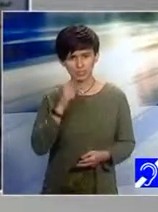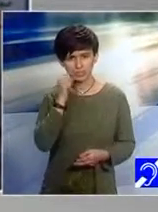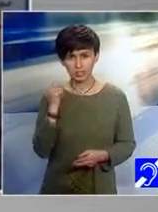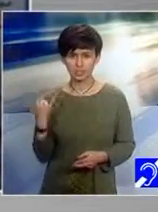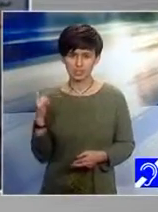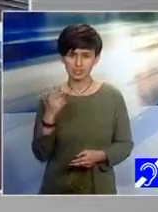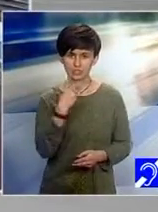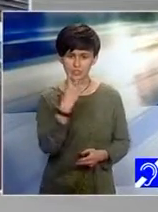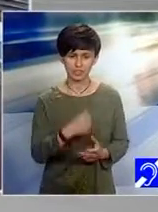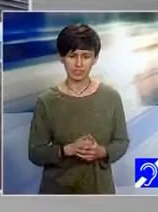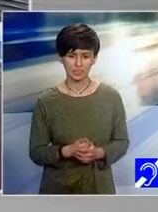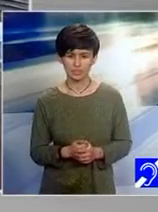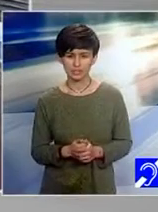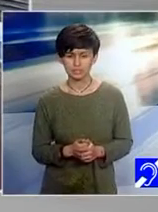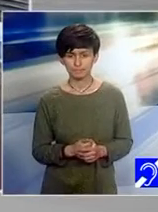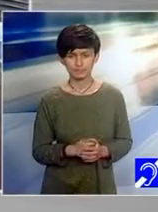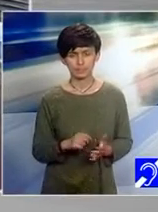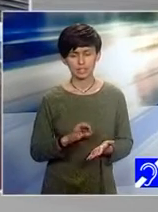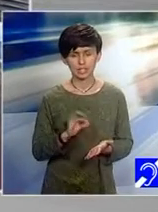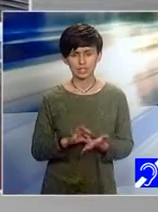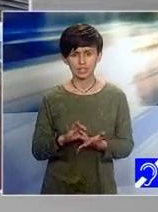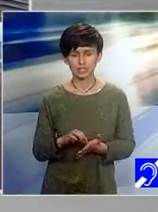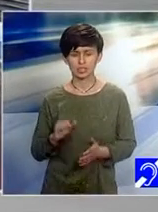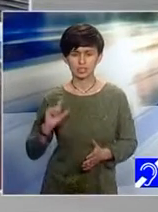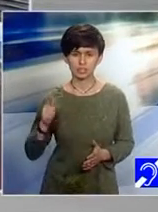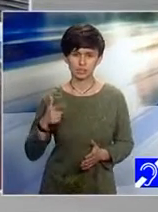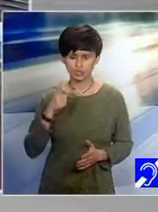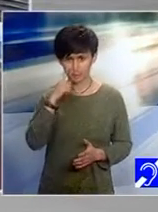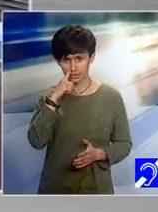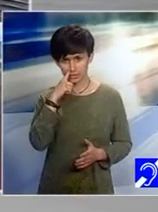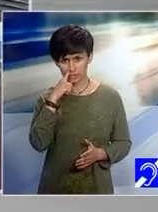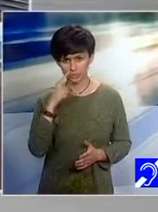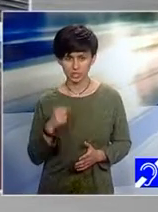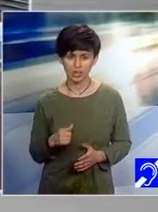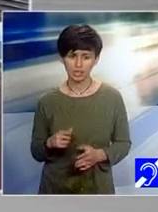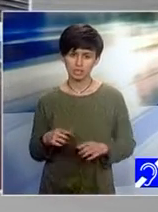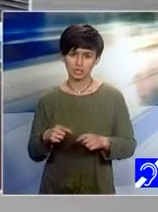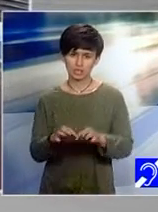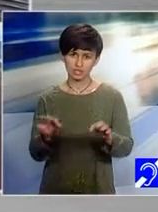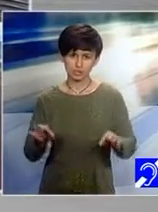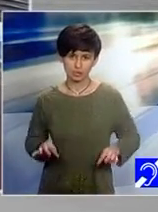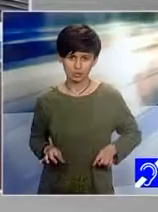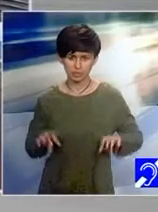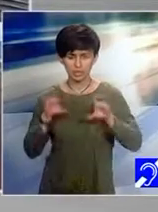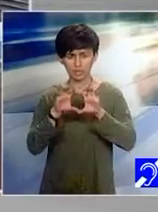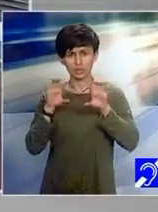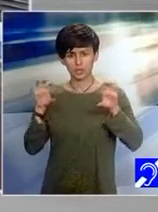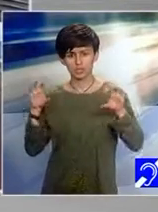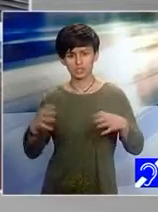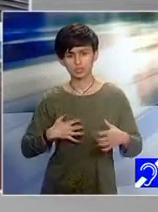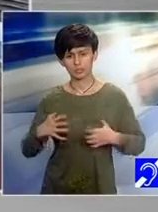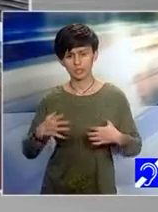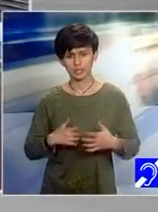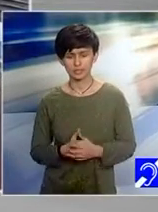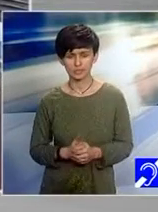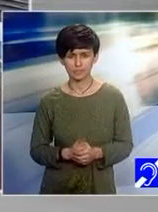întâmpla? 12 iunie după masa la Muzeul de Artă în curtea interioară, dar dacă Ana tot a început să enumere și am ajuns la 12 iunie, trebuie să